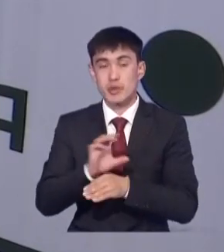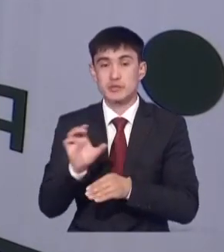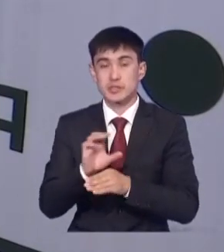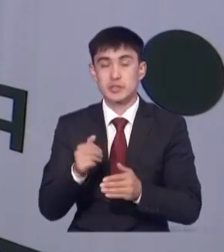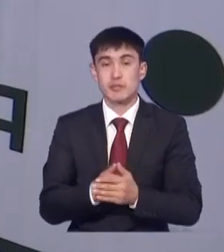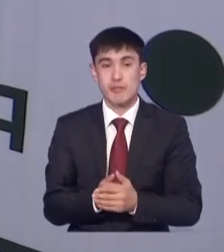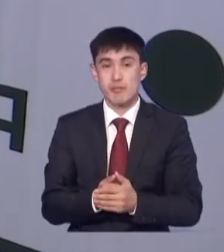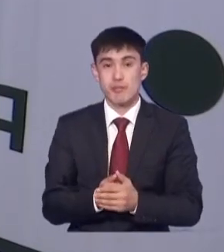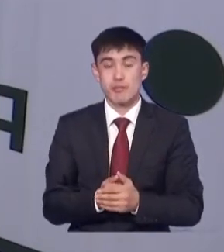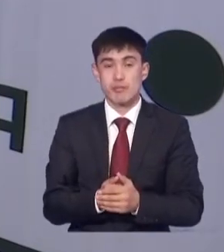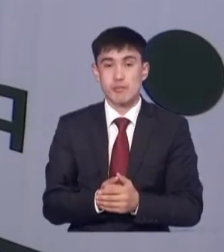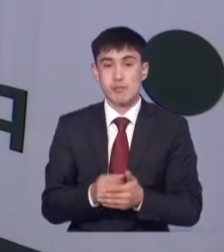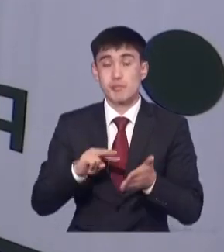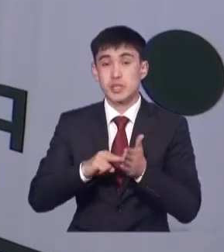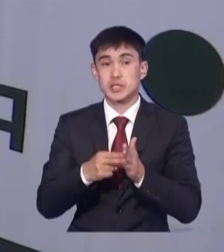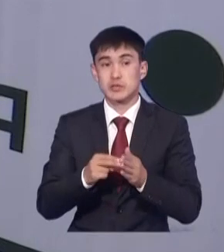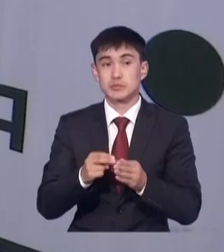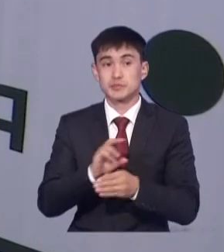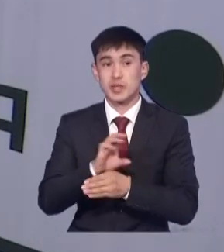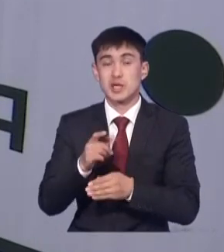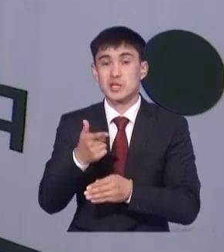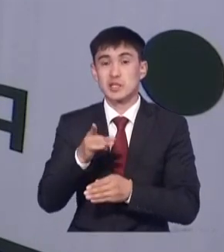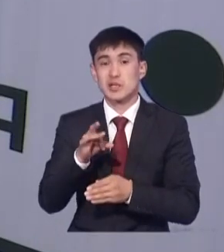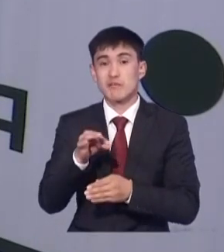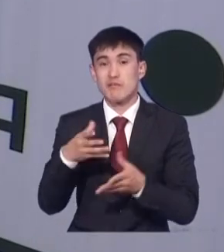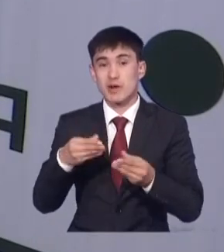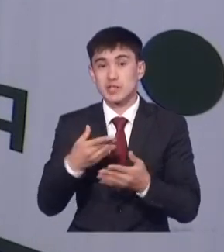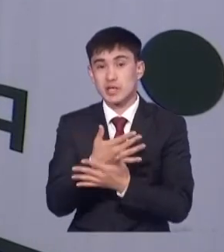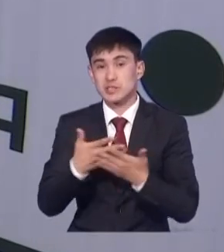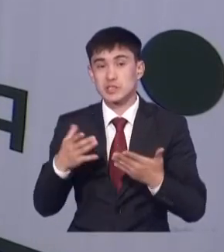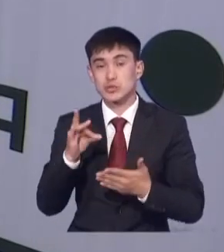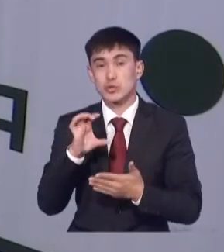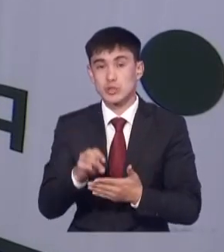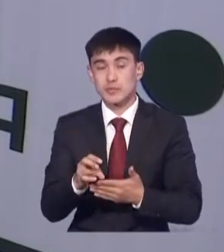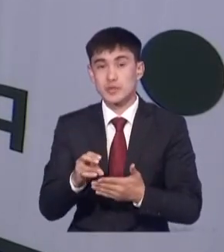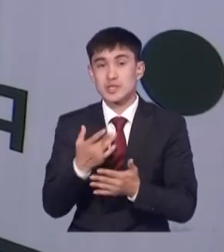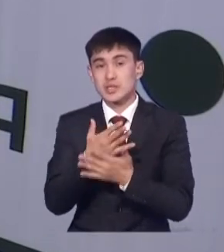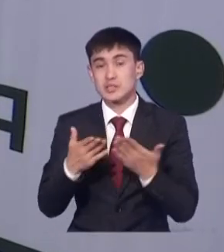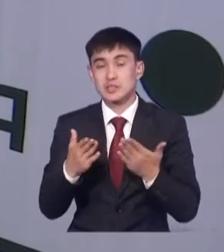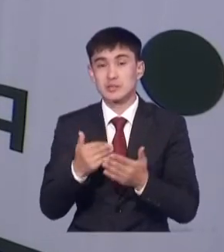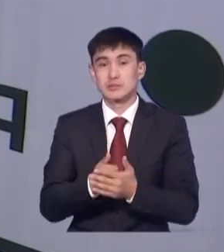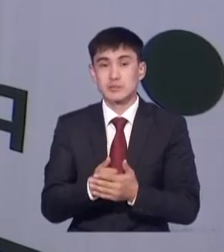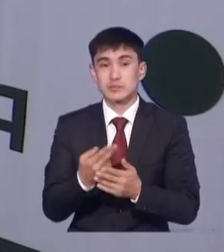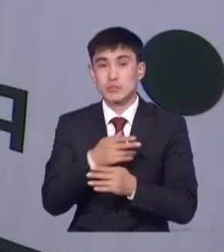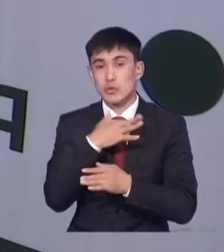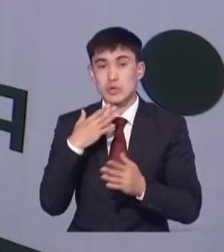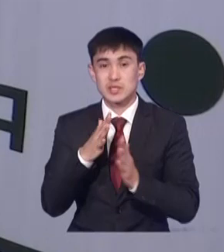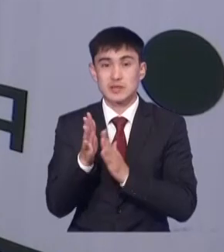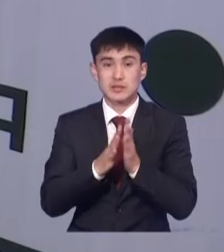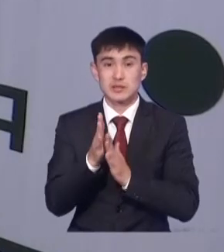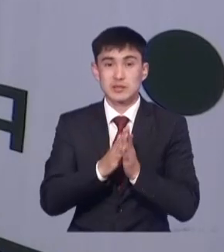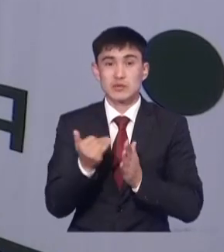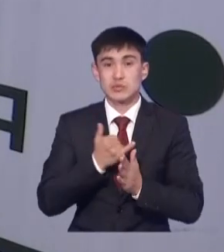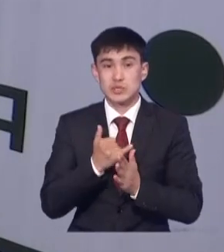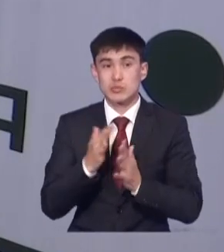производить. И планируем произвести вот гидролаты разных сортов, с разных вытяжек, очень много трав. У нас